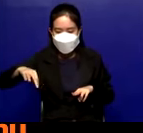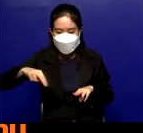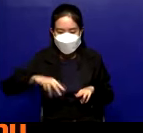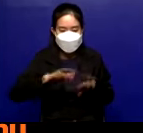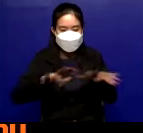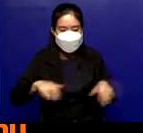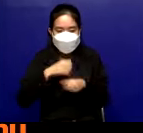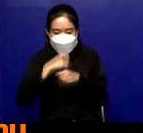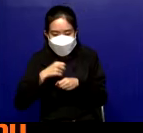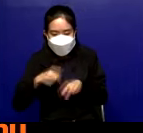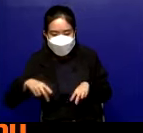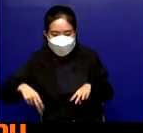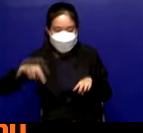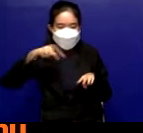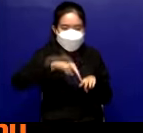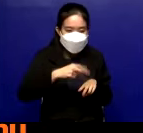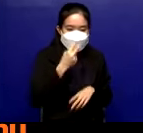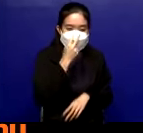คนด้อยโอกาสได้ลง